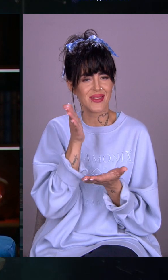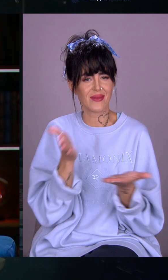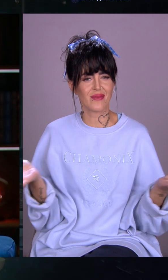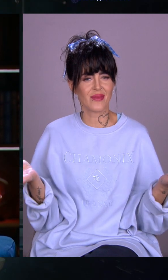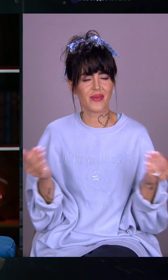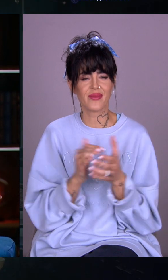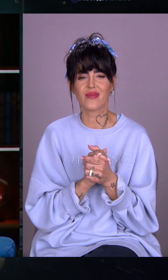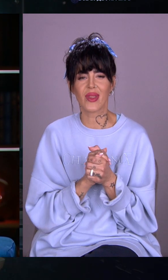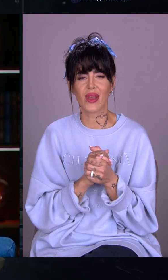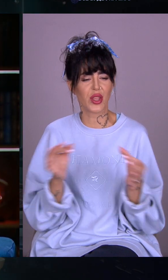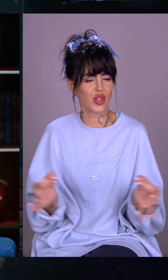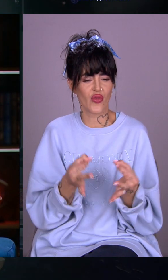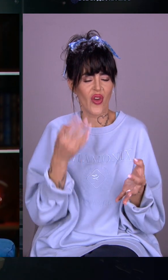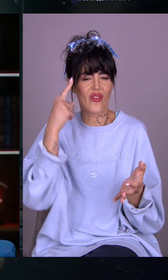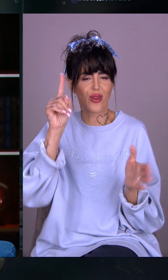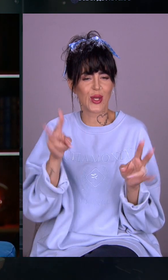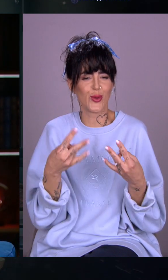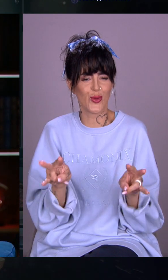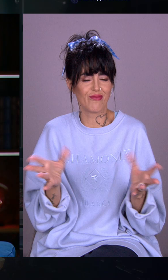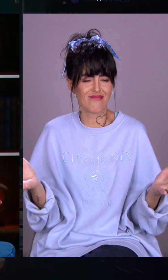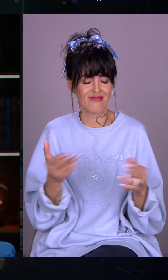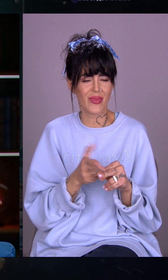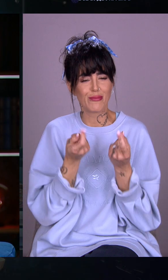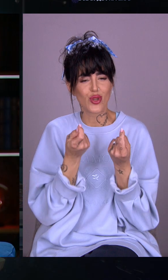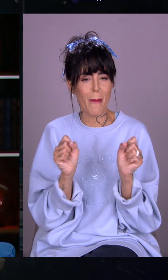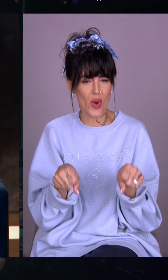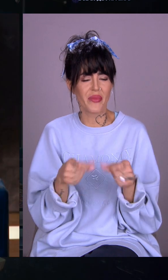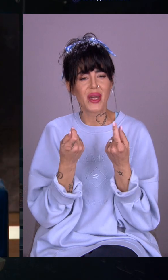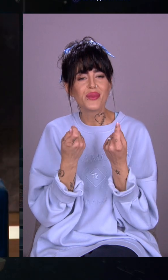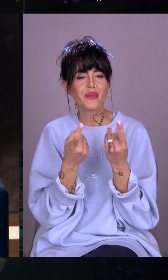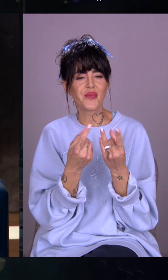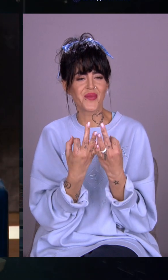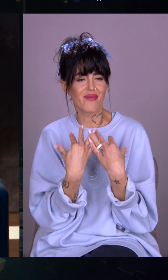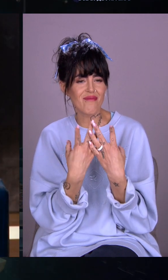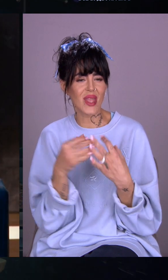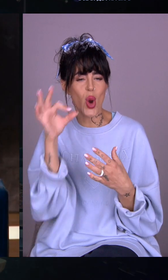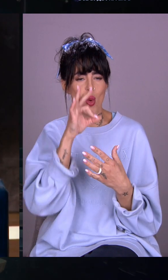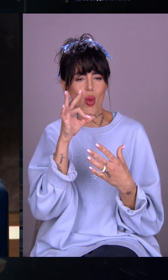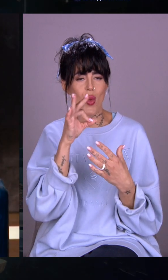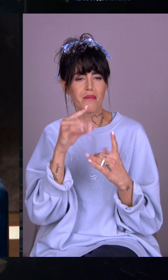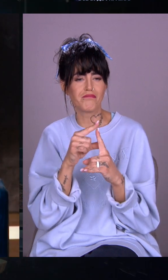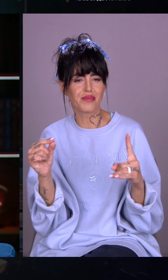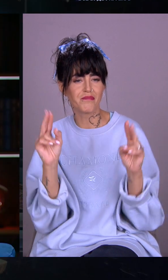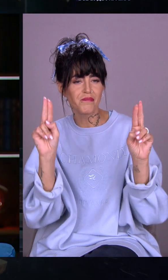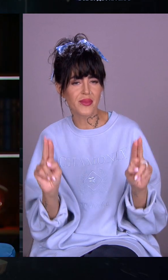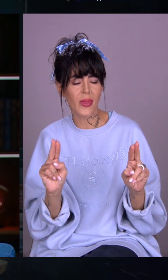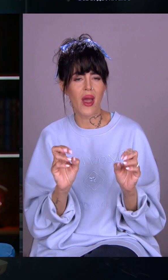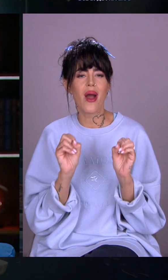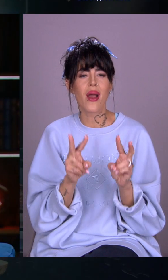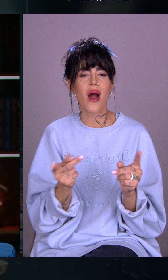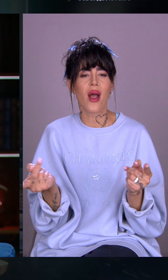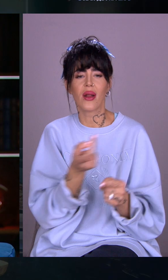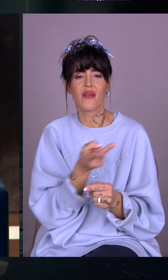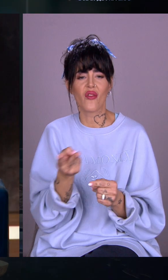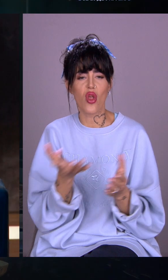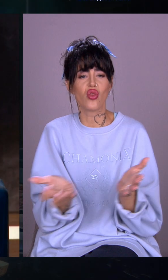не треба вигадувати. Якщо можна, трохи розкажіть, будь ласка, про принцип і як ви знайшли